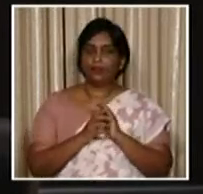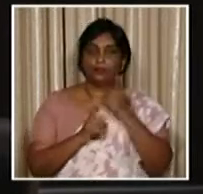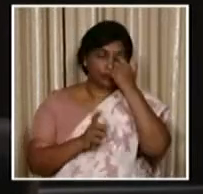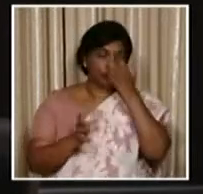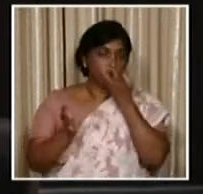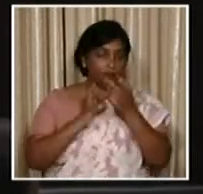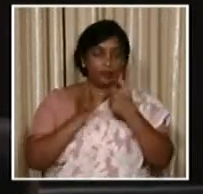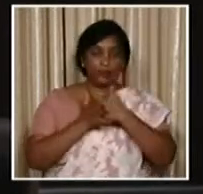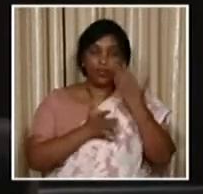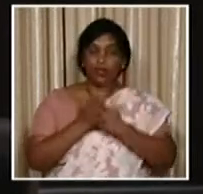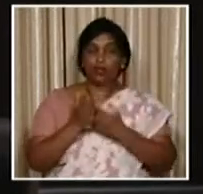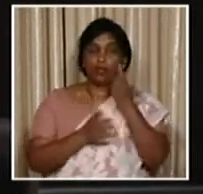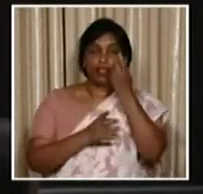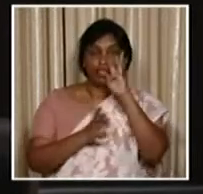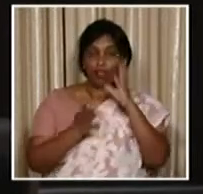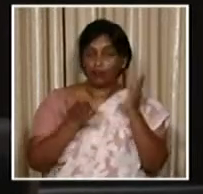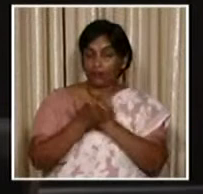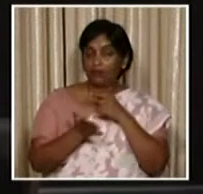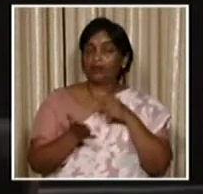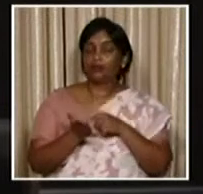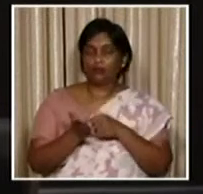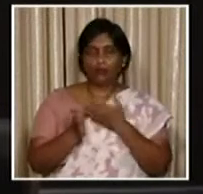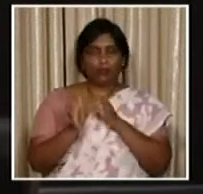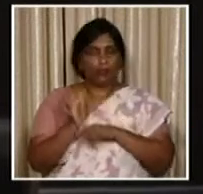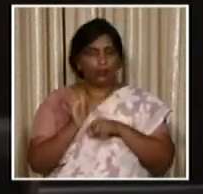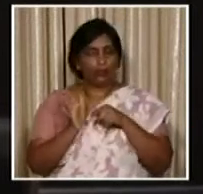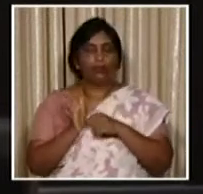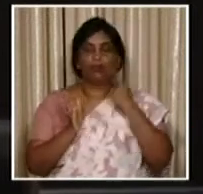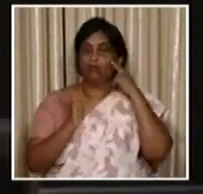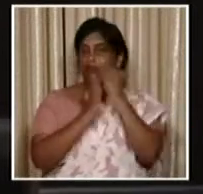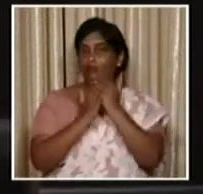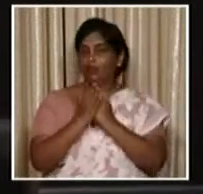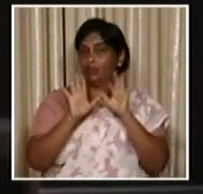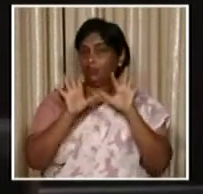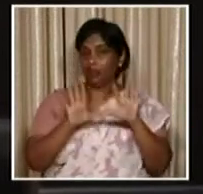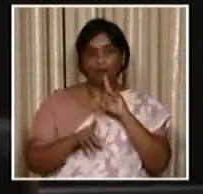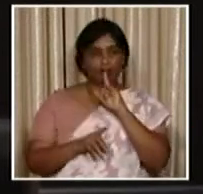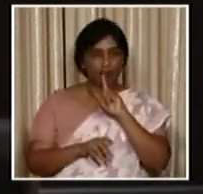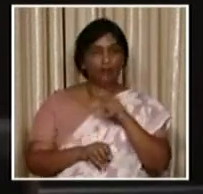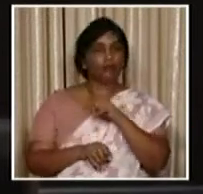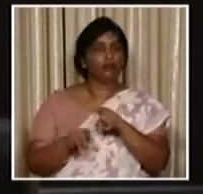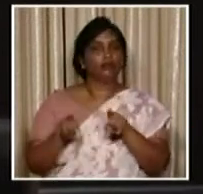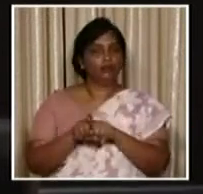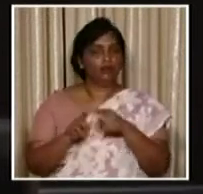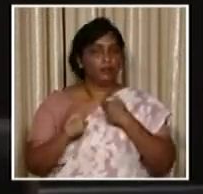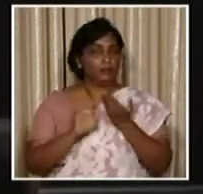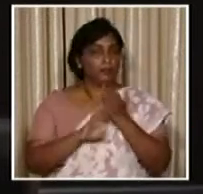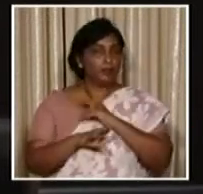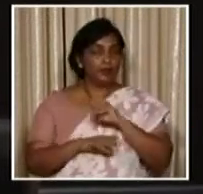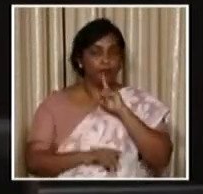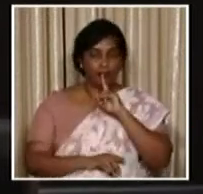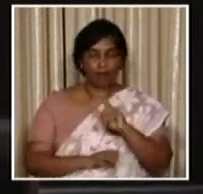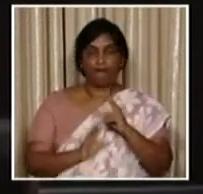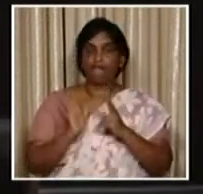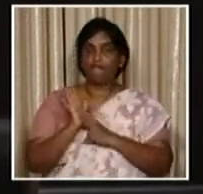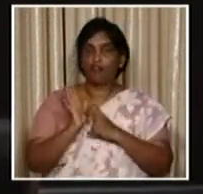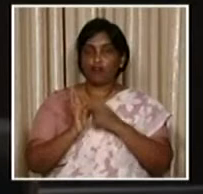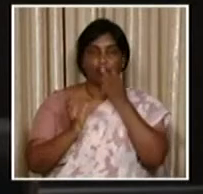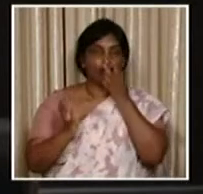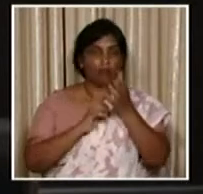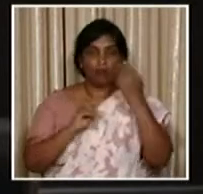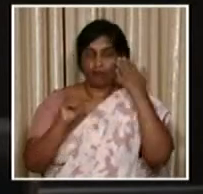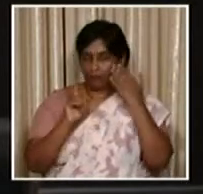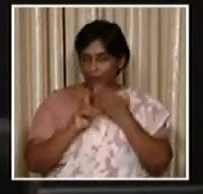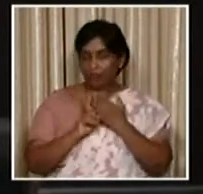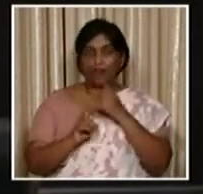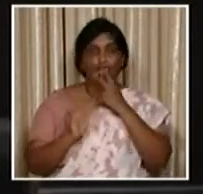පාස්කු වාර්තාවේ 13 වෙනි පරිච්ඡේදයේ මේ මගහැරිච්ච කරුණු 10 ගැන කතා කරනවා. ඒ වගේම මම අර කලින් කිව්වා වවුණුති ප්‍රහාරයේ